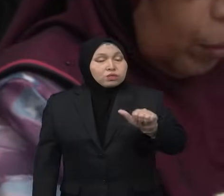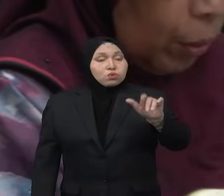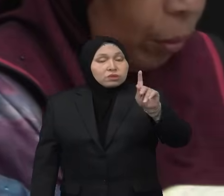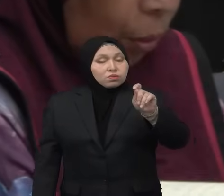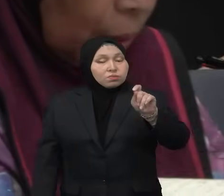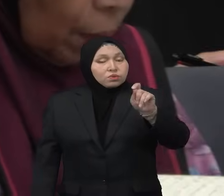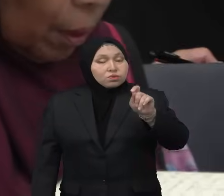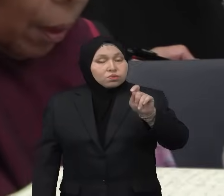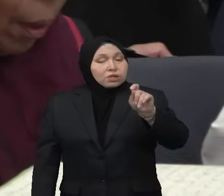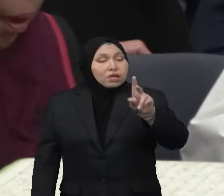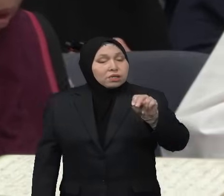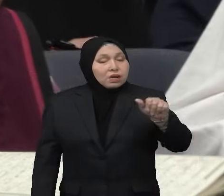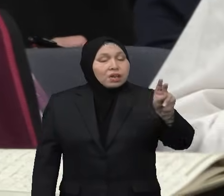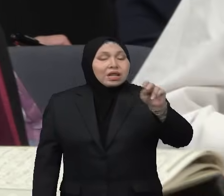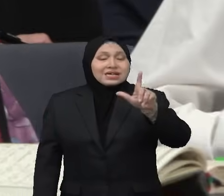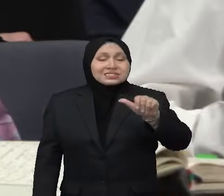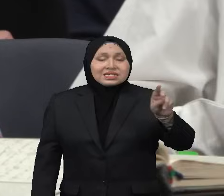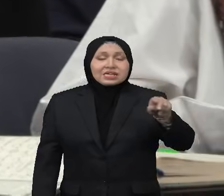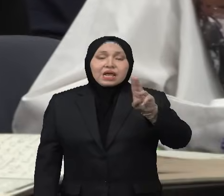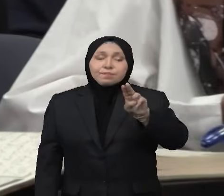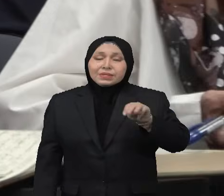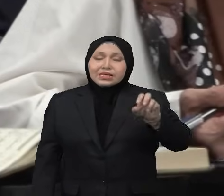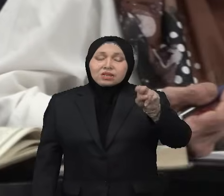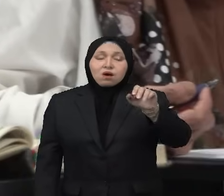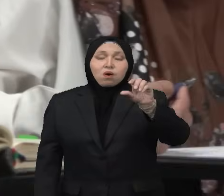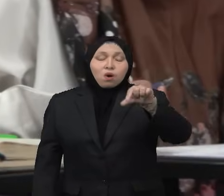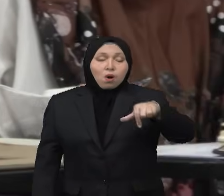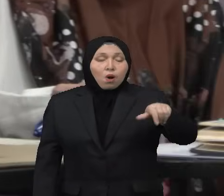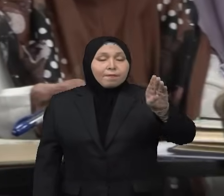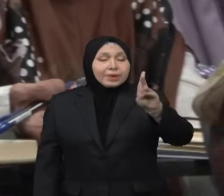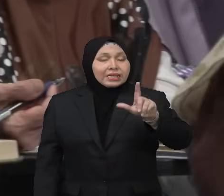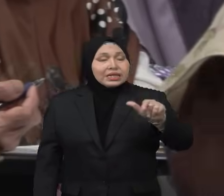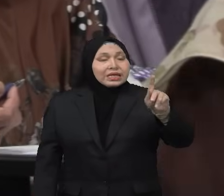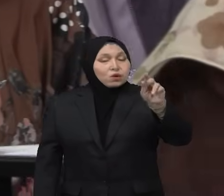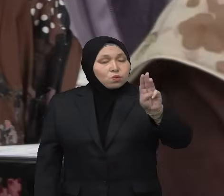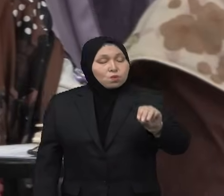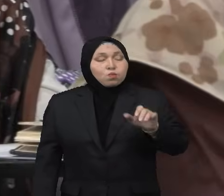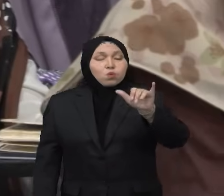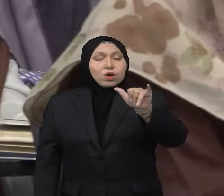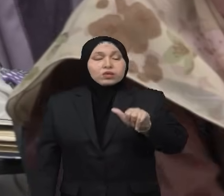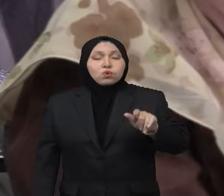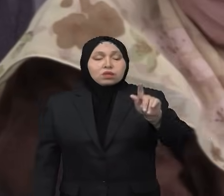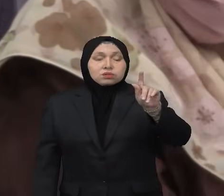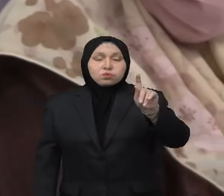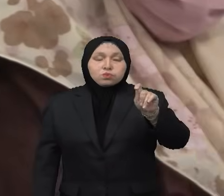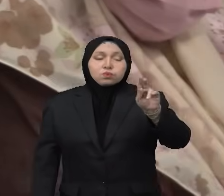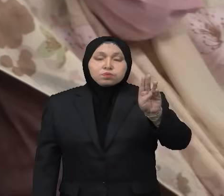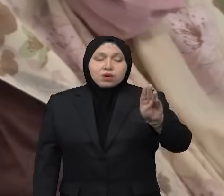yahdiyakum sunan alladhina min qablikum.